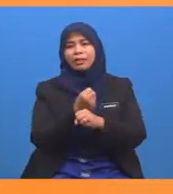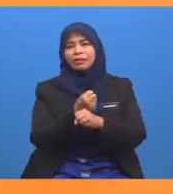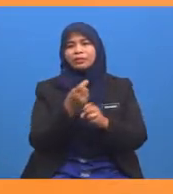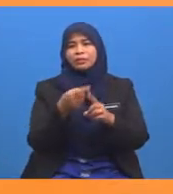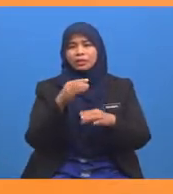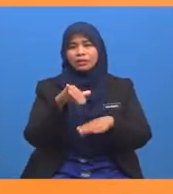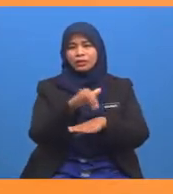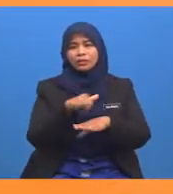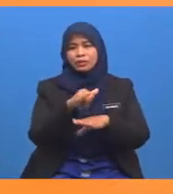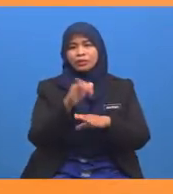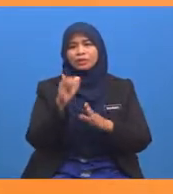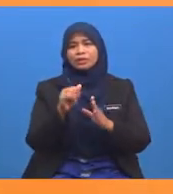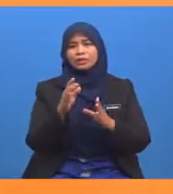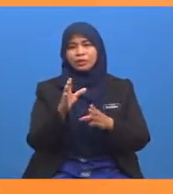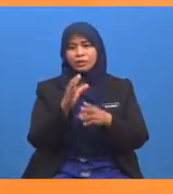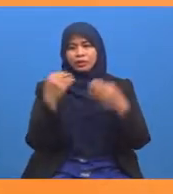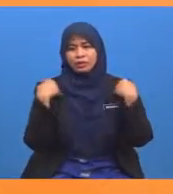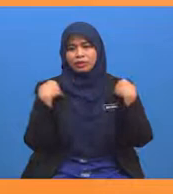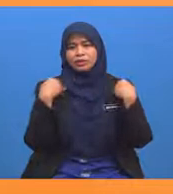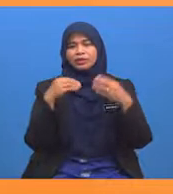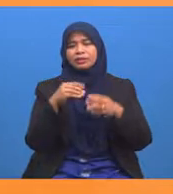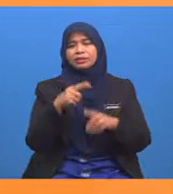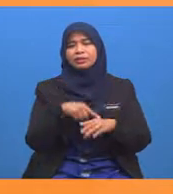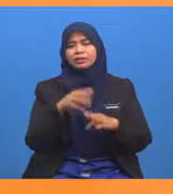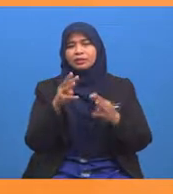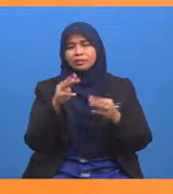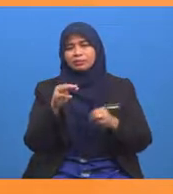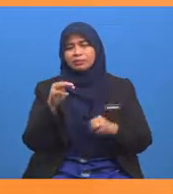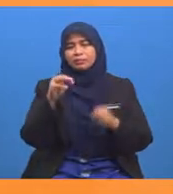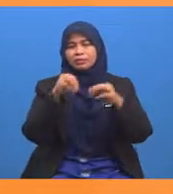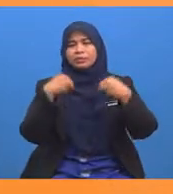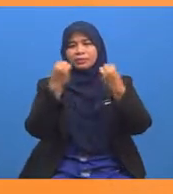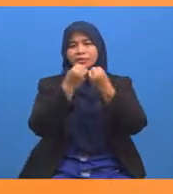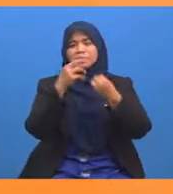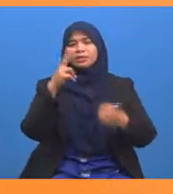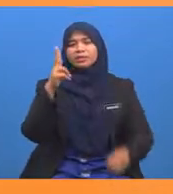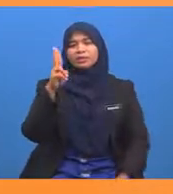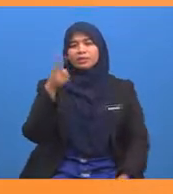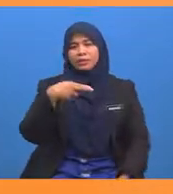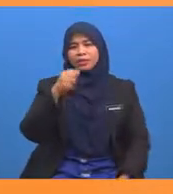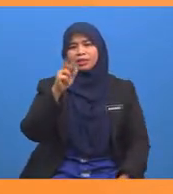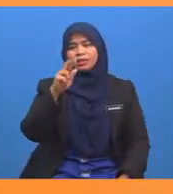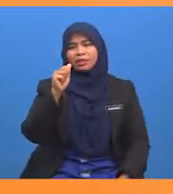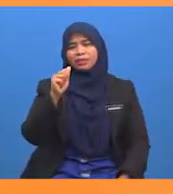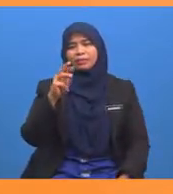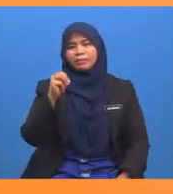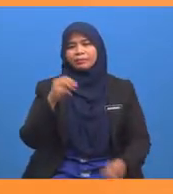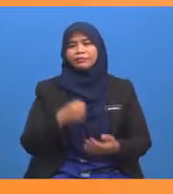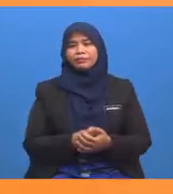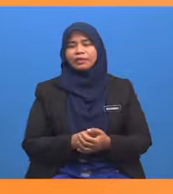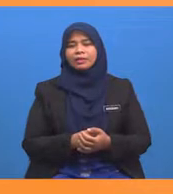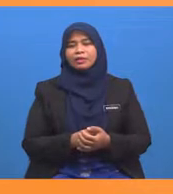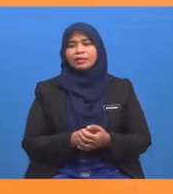kedua, Raudhah adalah taman syurga di dalam Masjid Nabawi di Madinah. Yang ketiga,